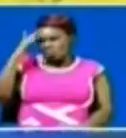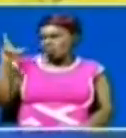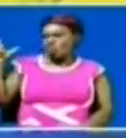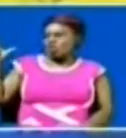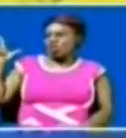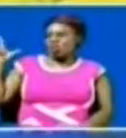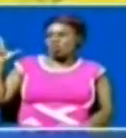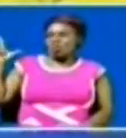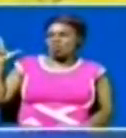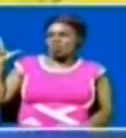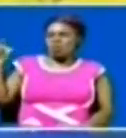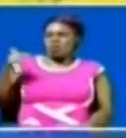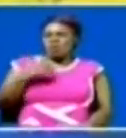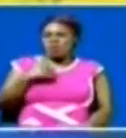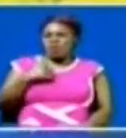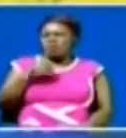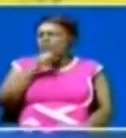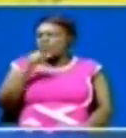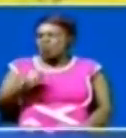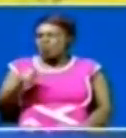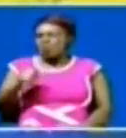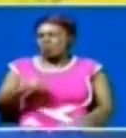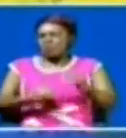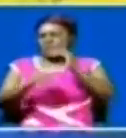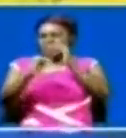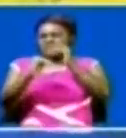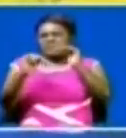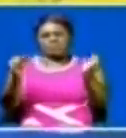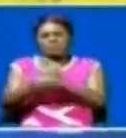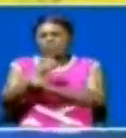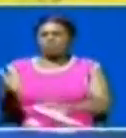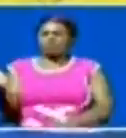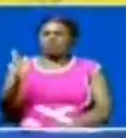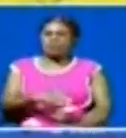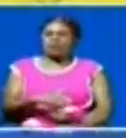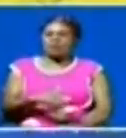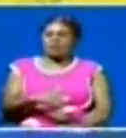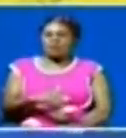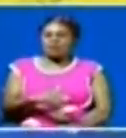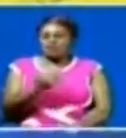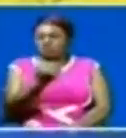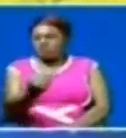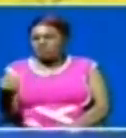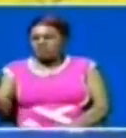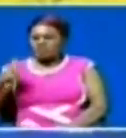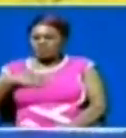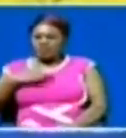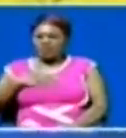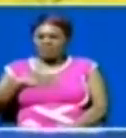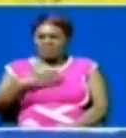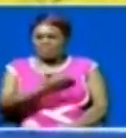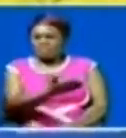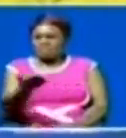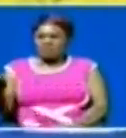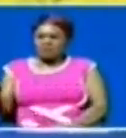iko. Na ikifika mwaka fulani hakuna haja turudi tena huko. Hawa ni watoto wangu. Wengi